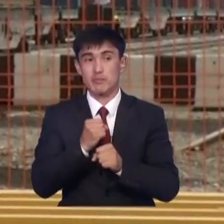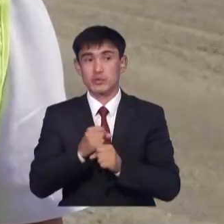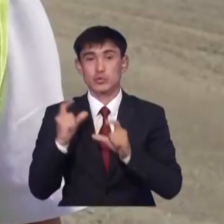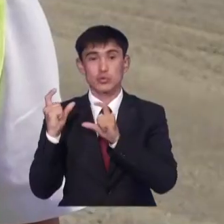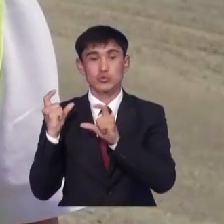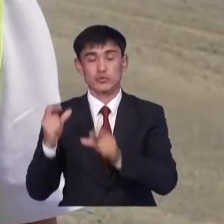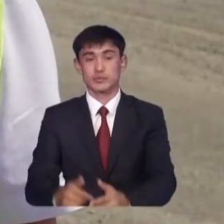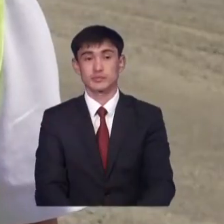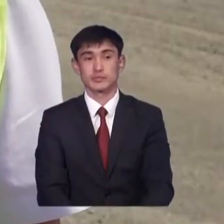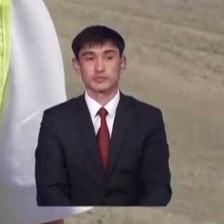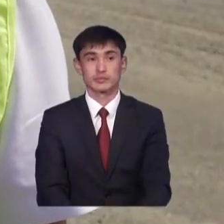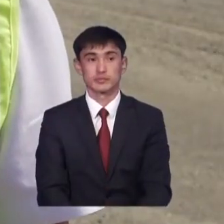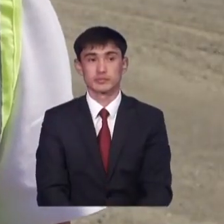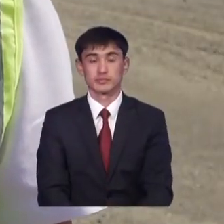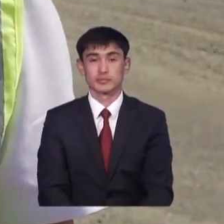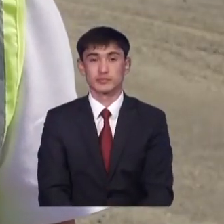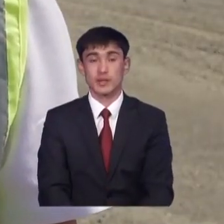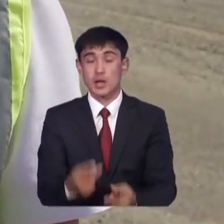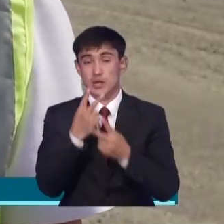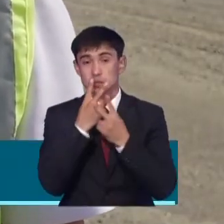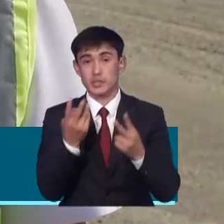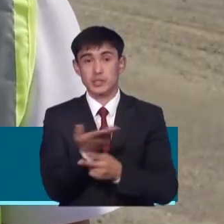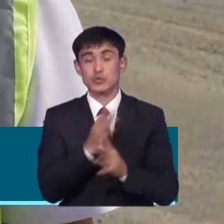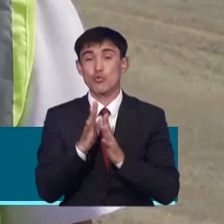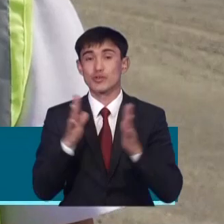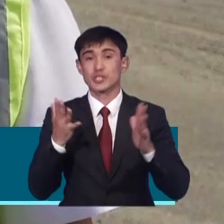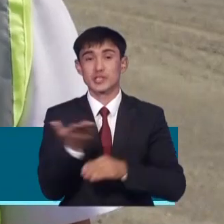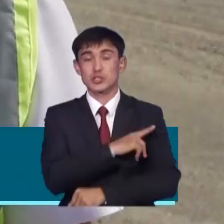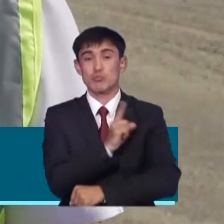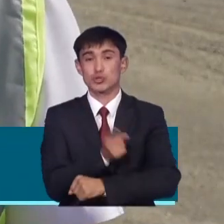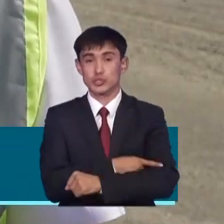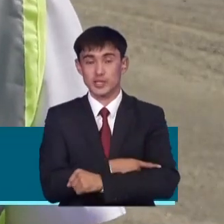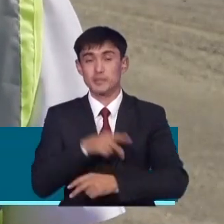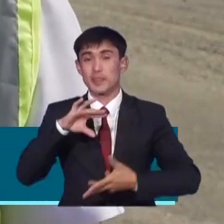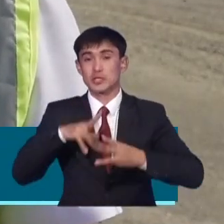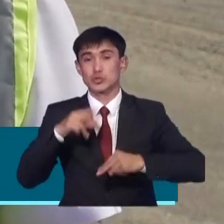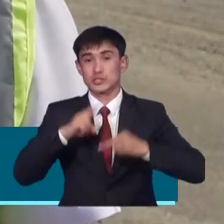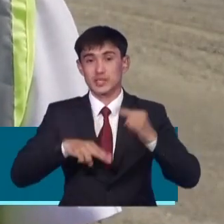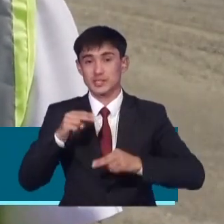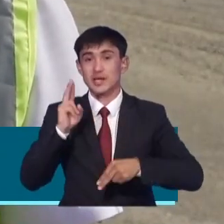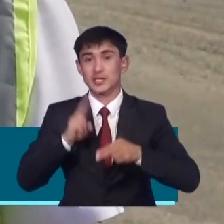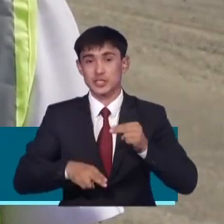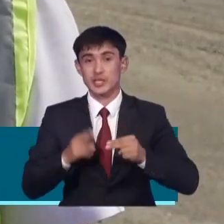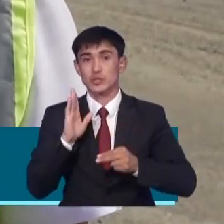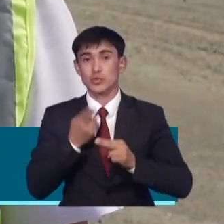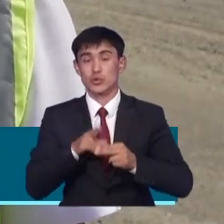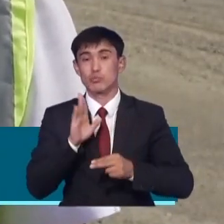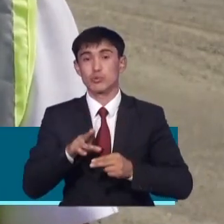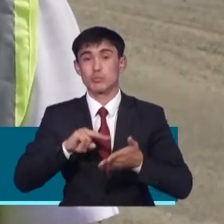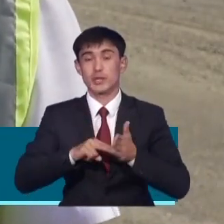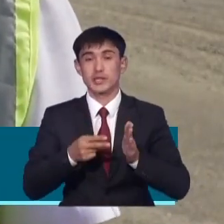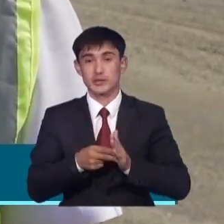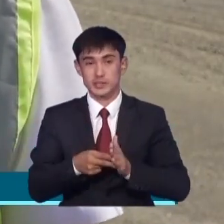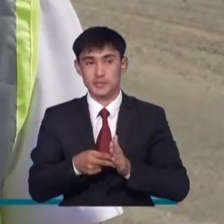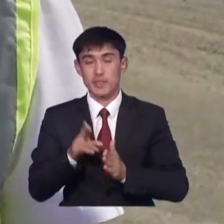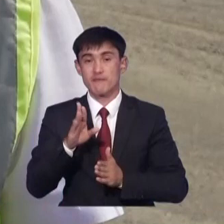грузов. Рассматриваем увеличение наших мощностей и с учетом строительства и окончания, которое состоится, планируется